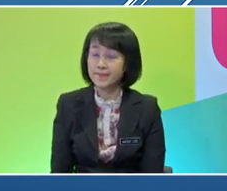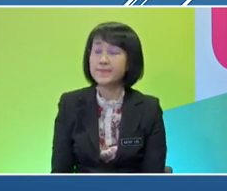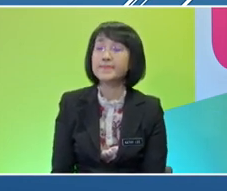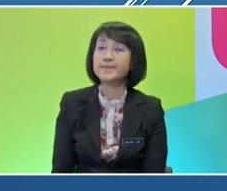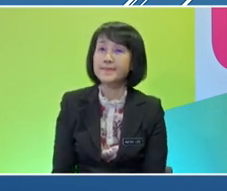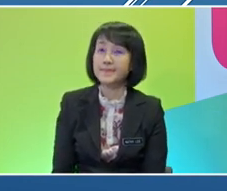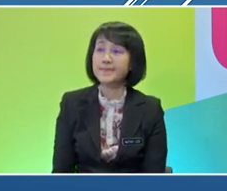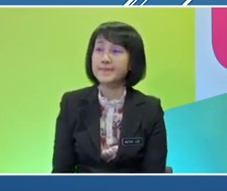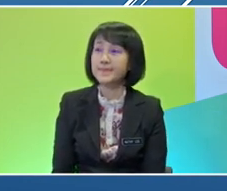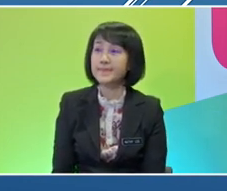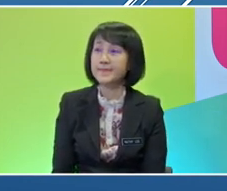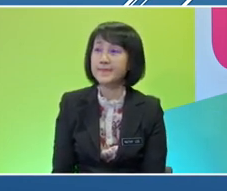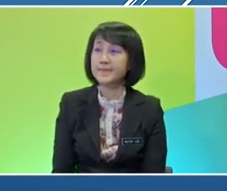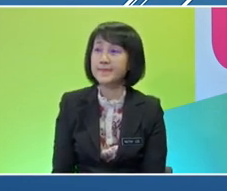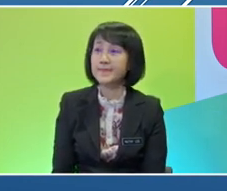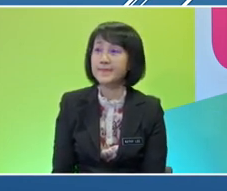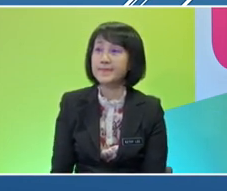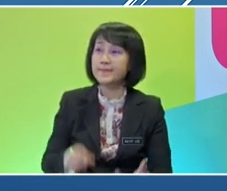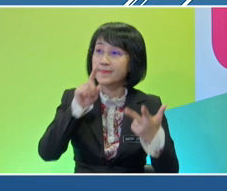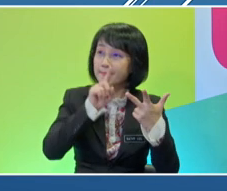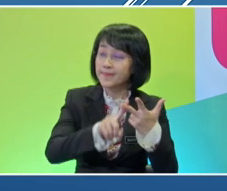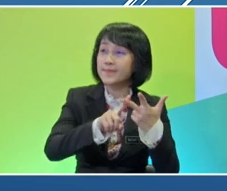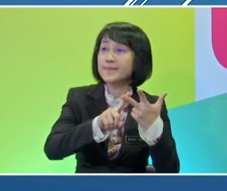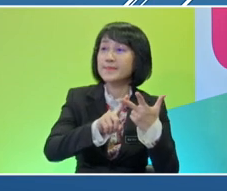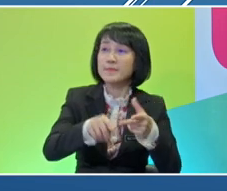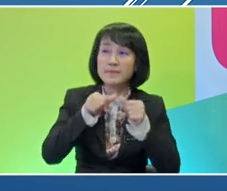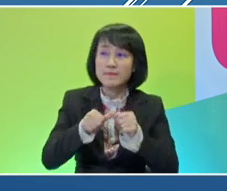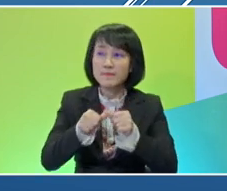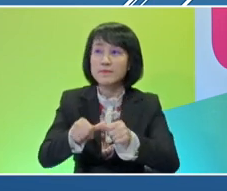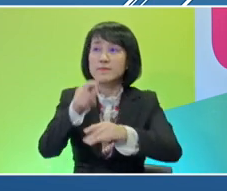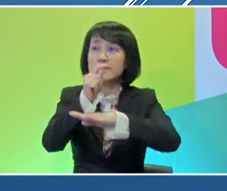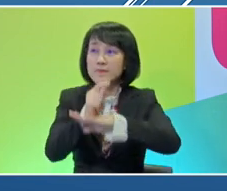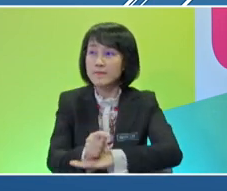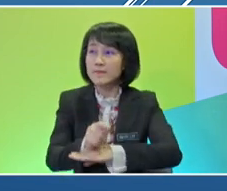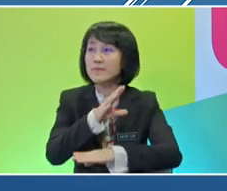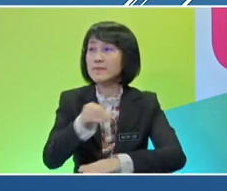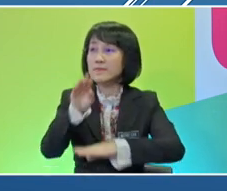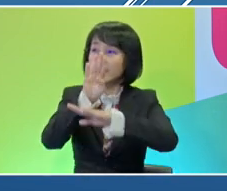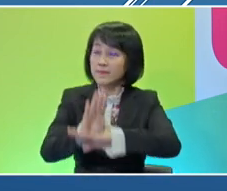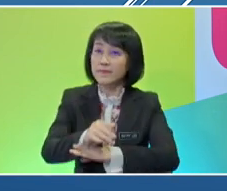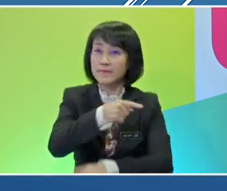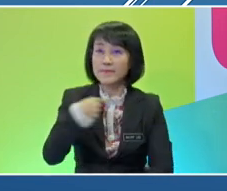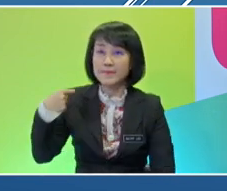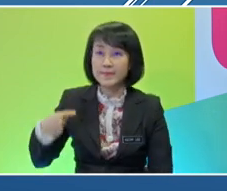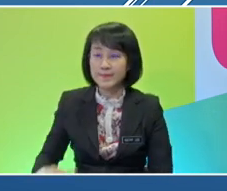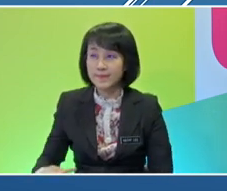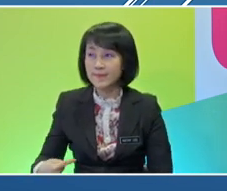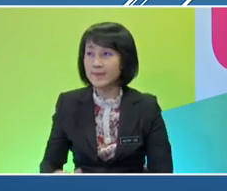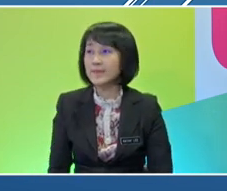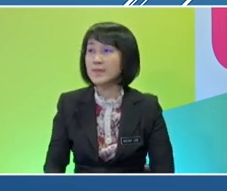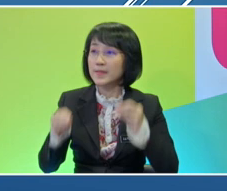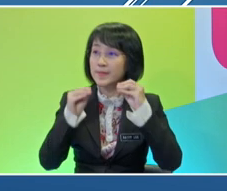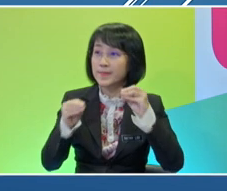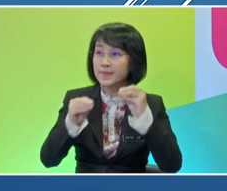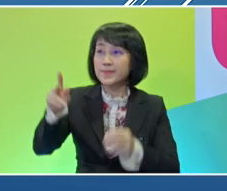pupperiksaan awal kemudian yang ketiga mengekakan tradisi dan budaya Cina terutamanya ajaran